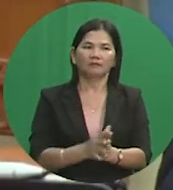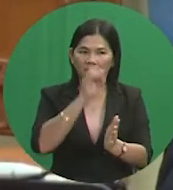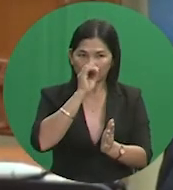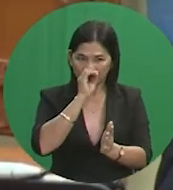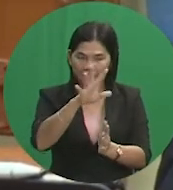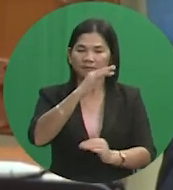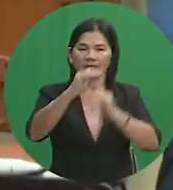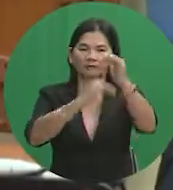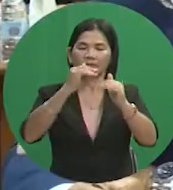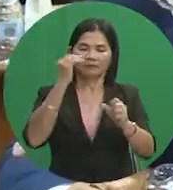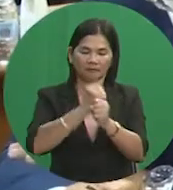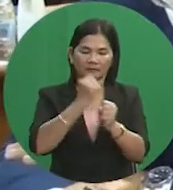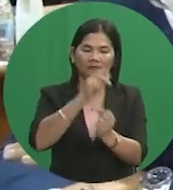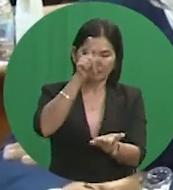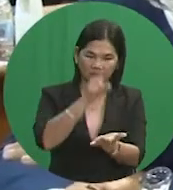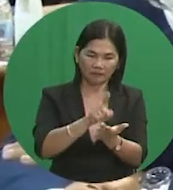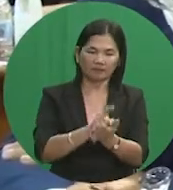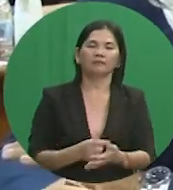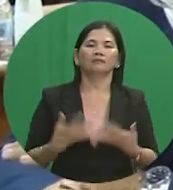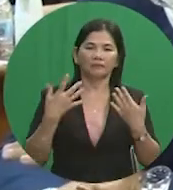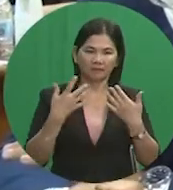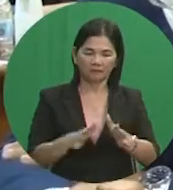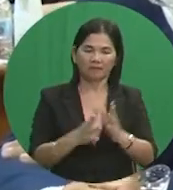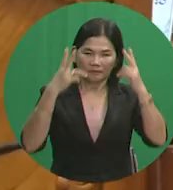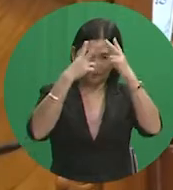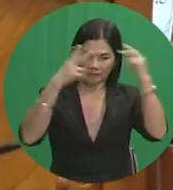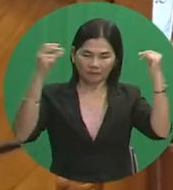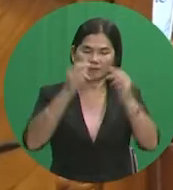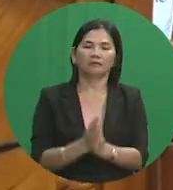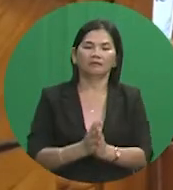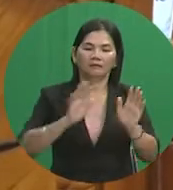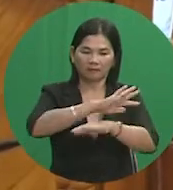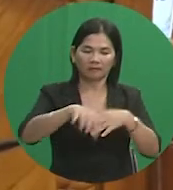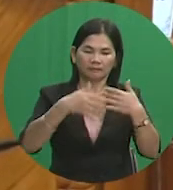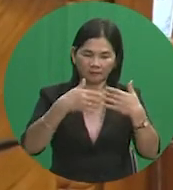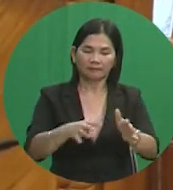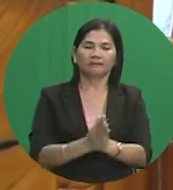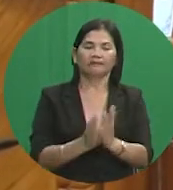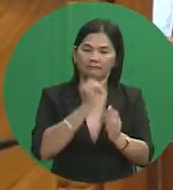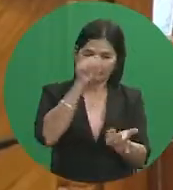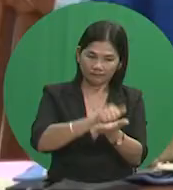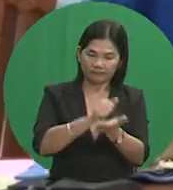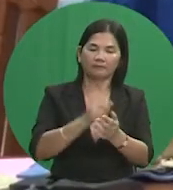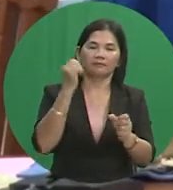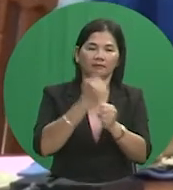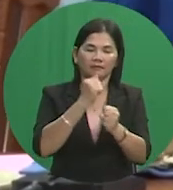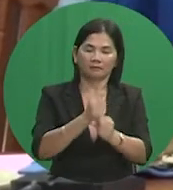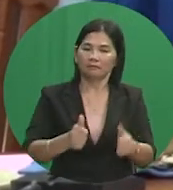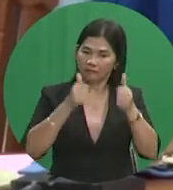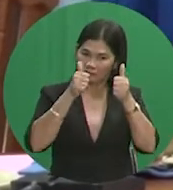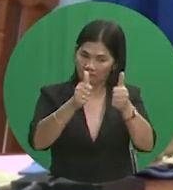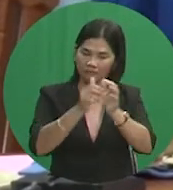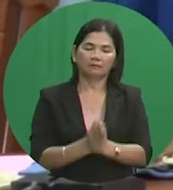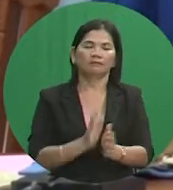ពីវឌ្ឍនភាពការងារសំខាន់ៗមួយចំនួនដែលមន្ត្រីនិងថ្នាក់ដឹកនាំគ្រប់ផ្នែកគ្រប់ជំនាញសម្រាប់បំពេញនិងអនុវត្តបាន